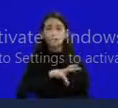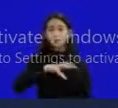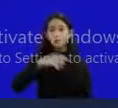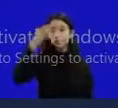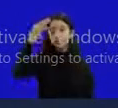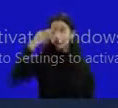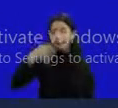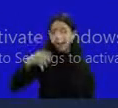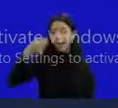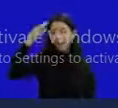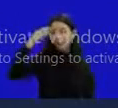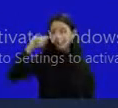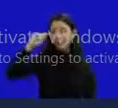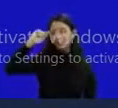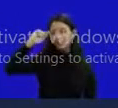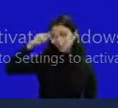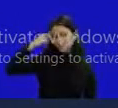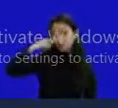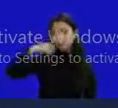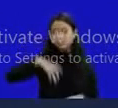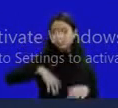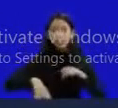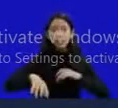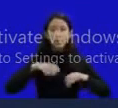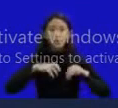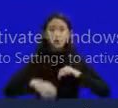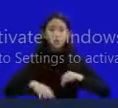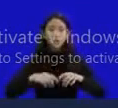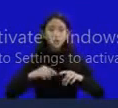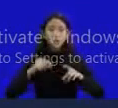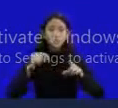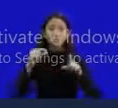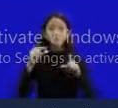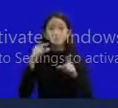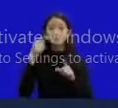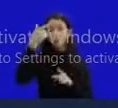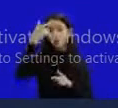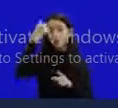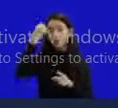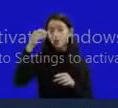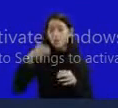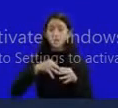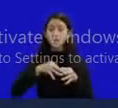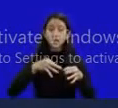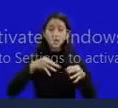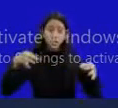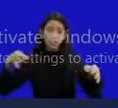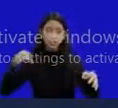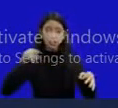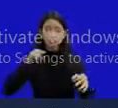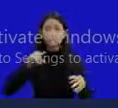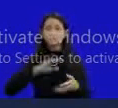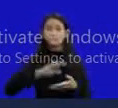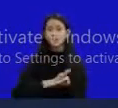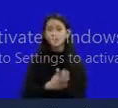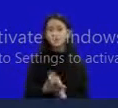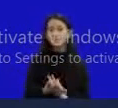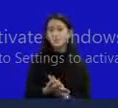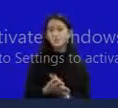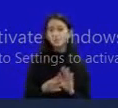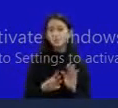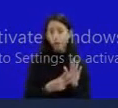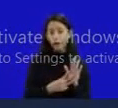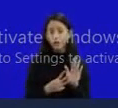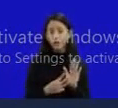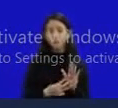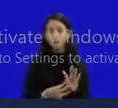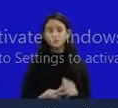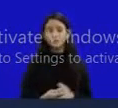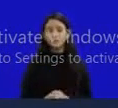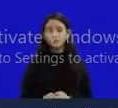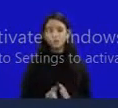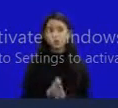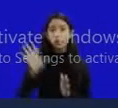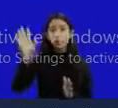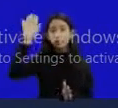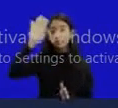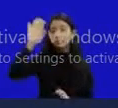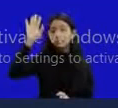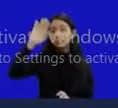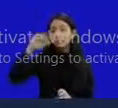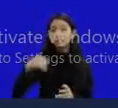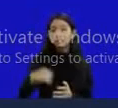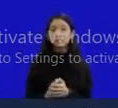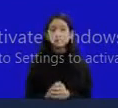yang sangat Sule melakukan pjj Jadi mohon itu menjadi konfigurasi juga tentunya kondisi psikososial